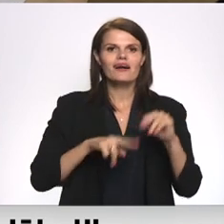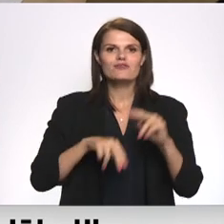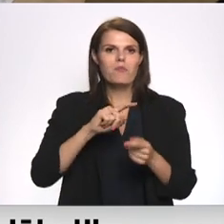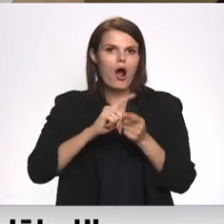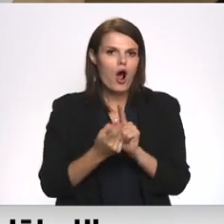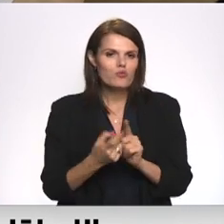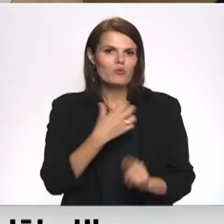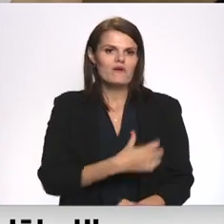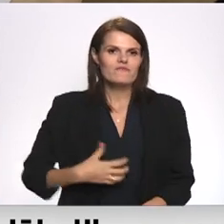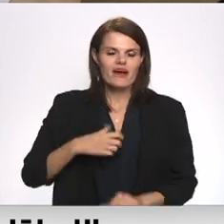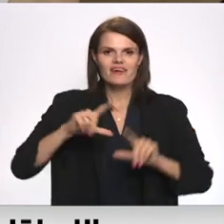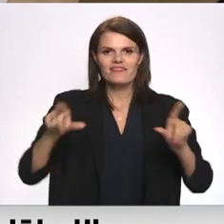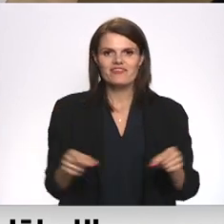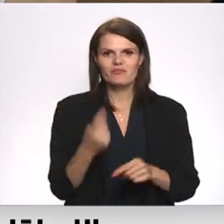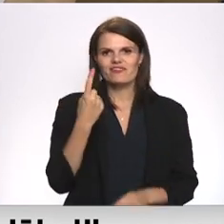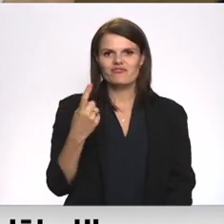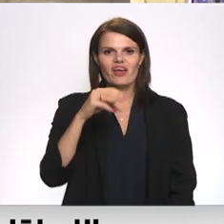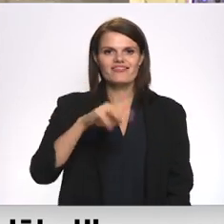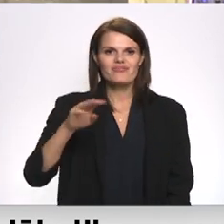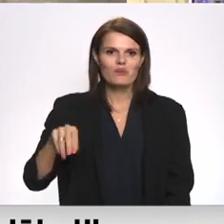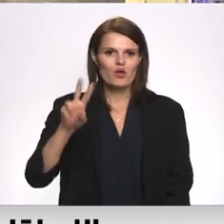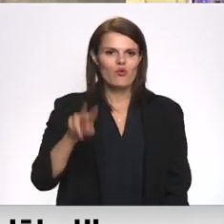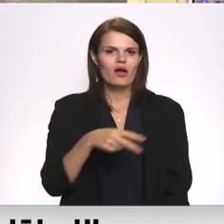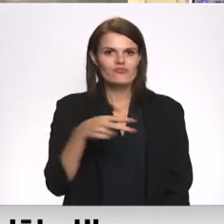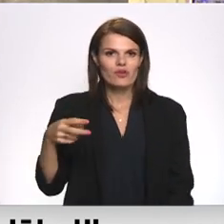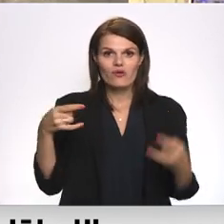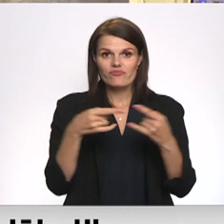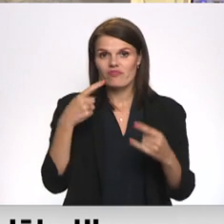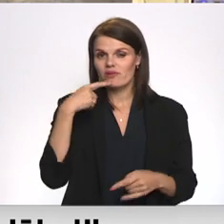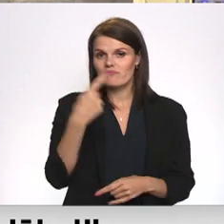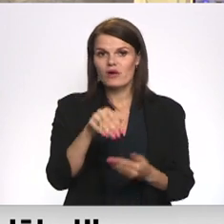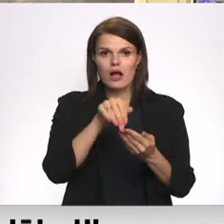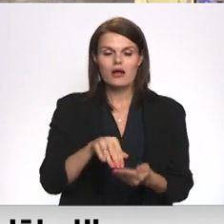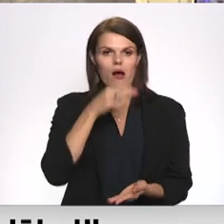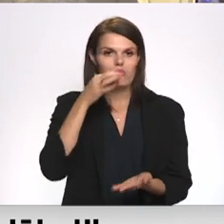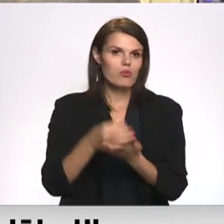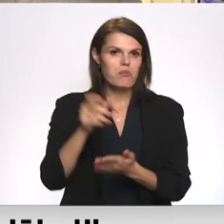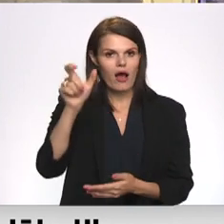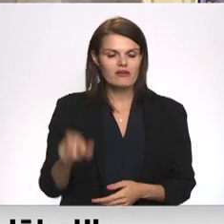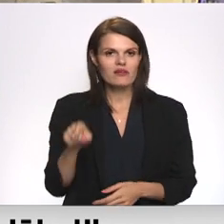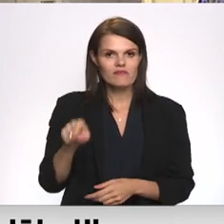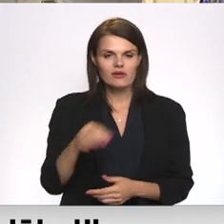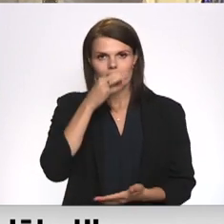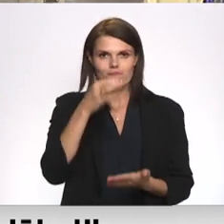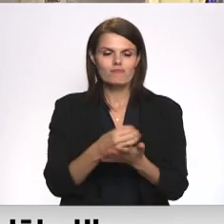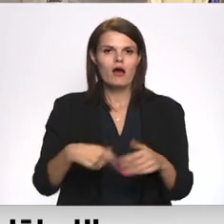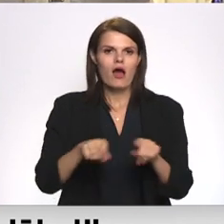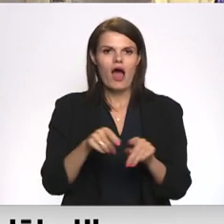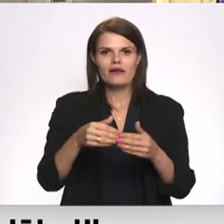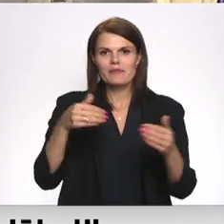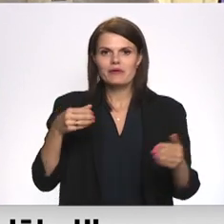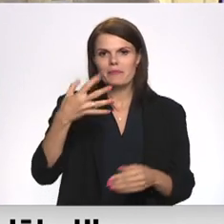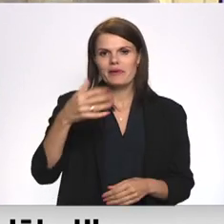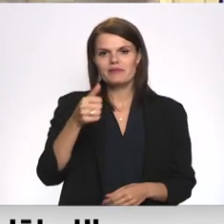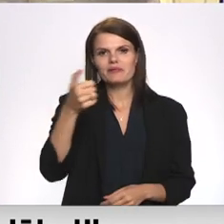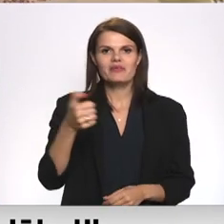būšot nepieciešams vismaz 1 000 000 eiro. Kā RTV norāda, ka pārzina, kuras pārraudzībā ir arī pirms 15 gadiem